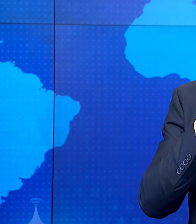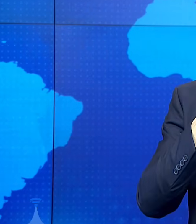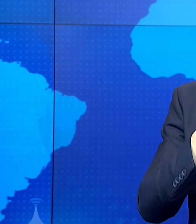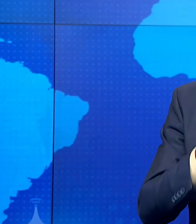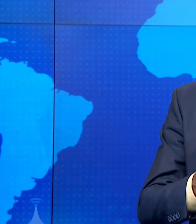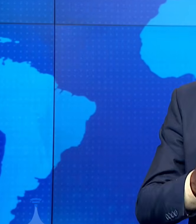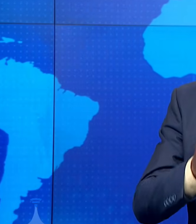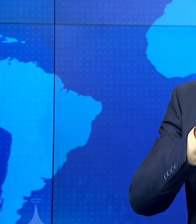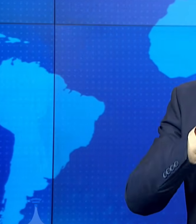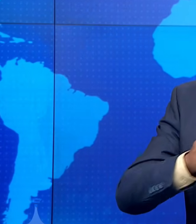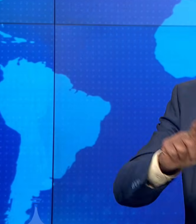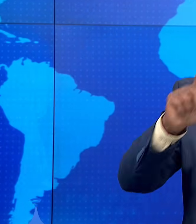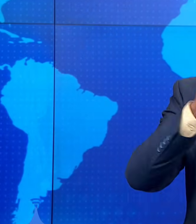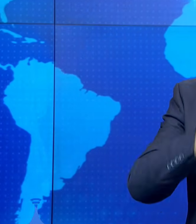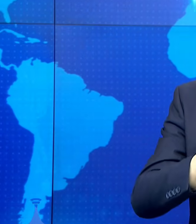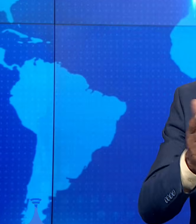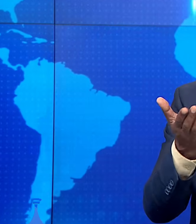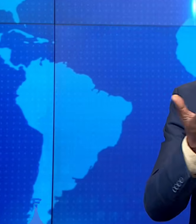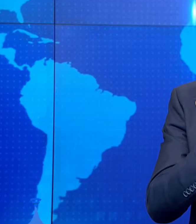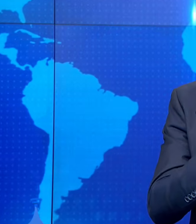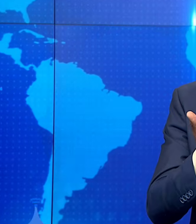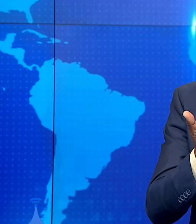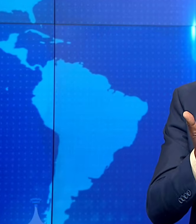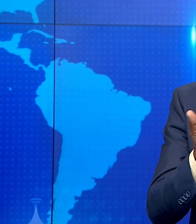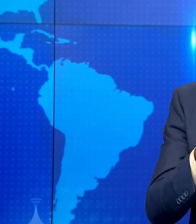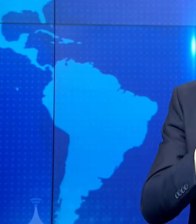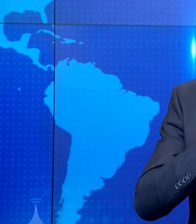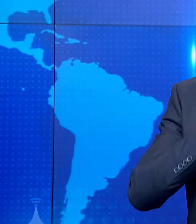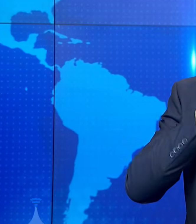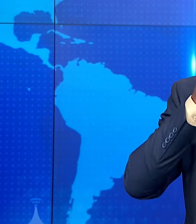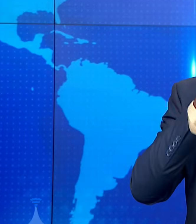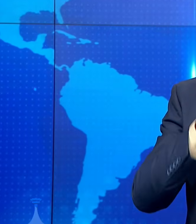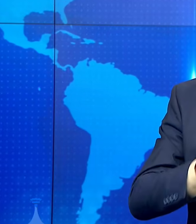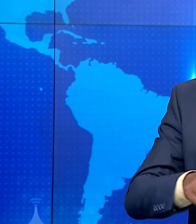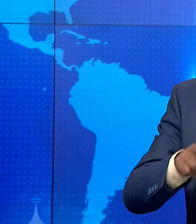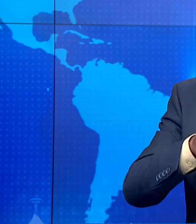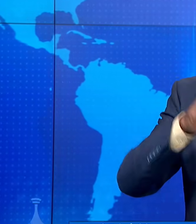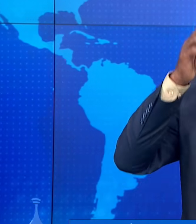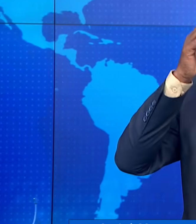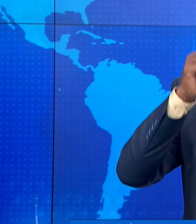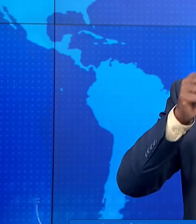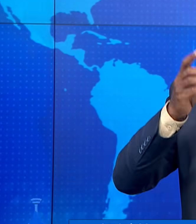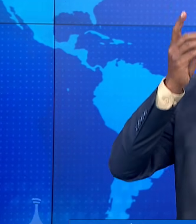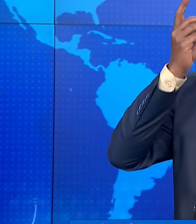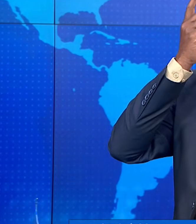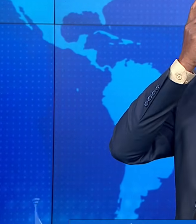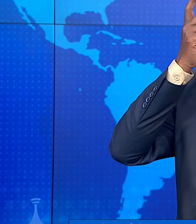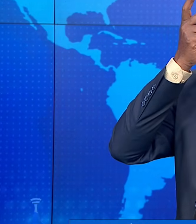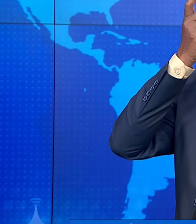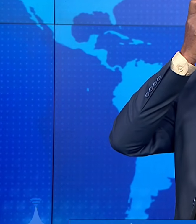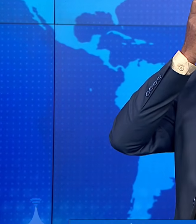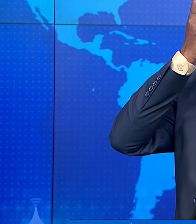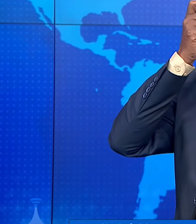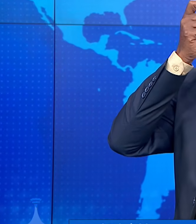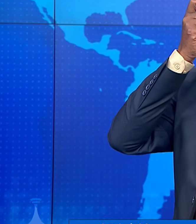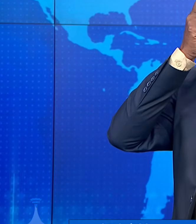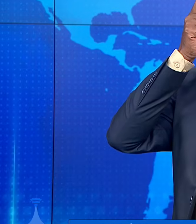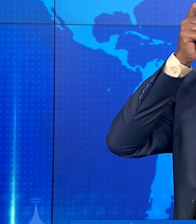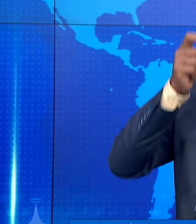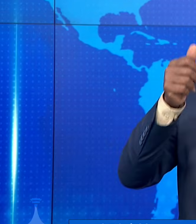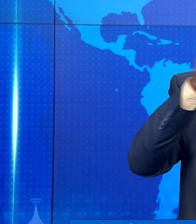ጤና ይስጥልኝ ተመልካቾቻችን፣ ዜና በምልክት ቋንቋ ቀርባሉ። የሞዛምቢክ ሪፐብሊክ ፕሬዝዳንት ዳንኤል